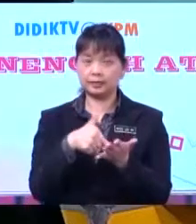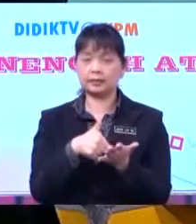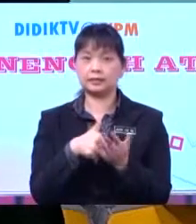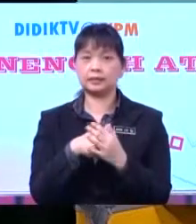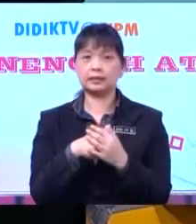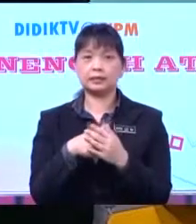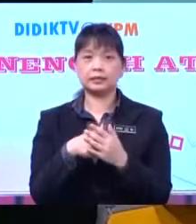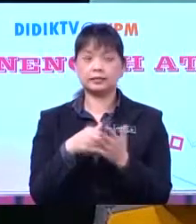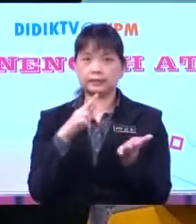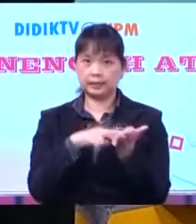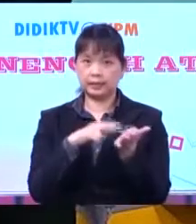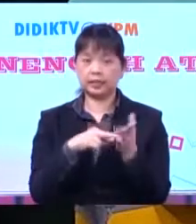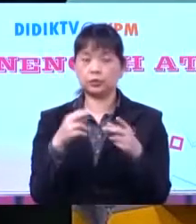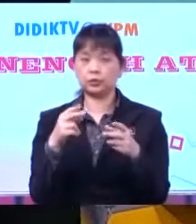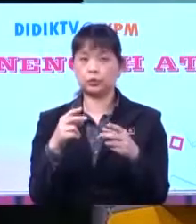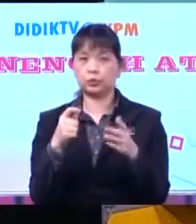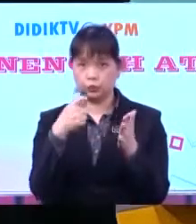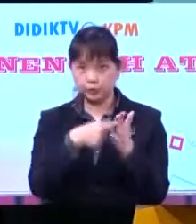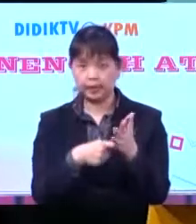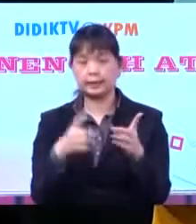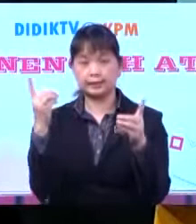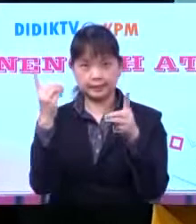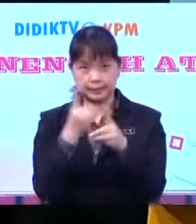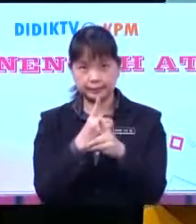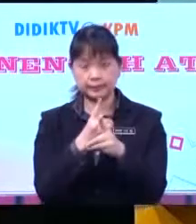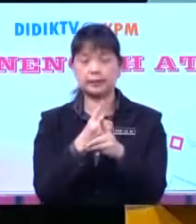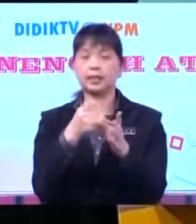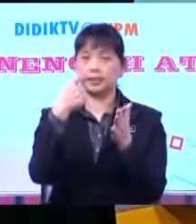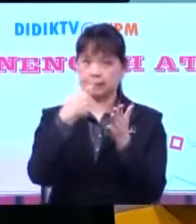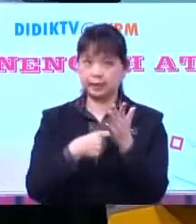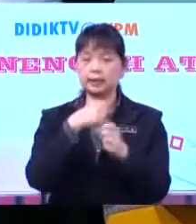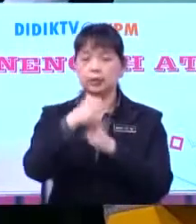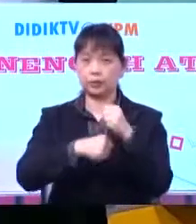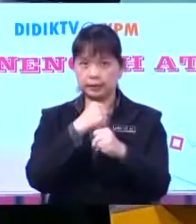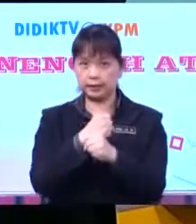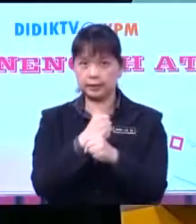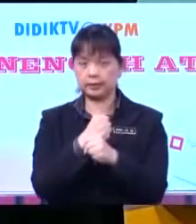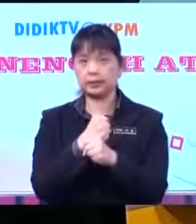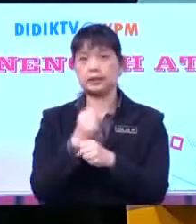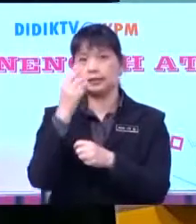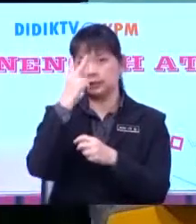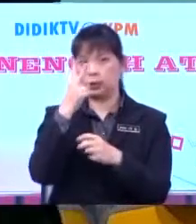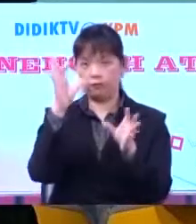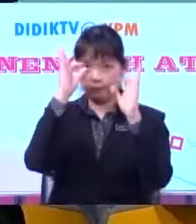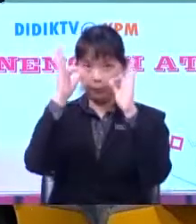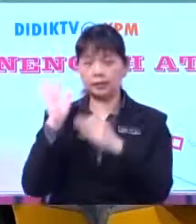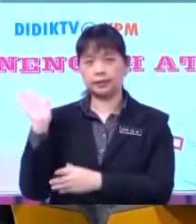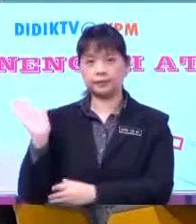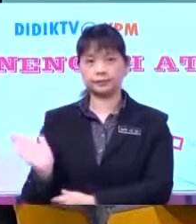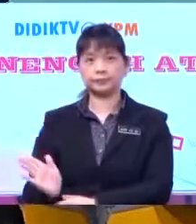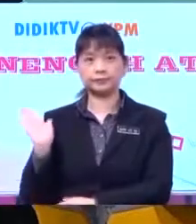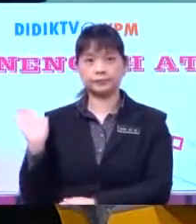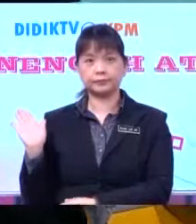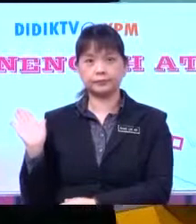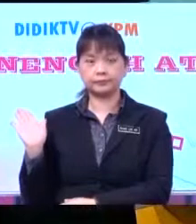tadi yaitu kadar Cukai darat dengan nilai tahunan jadi Terganti rasanya formula instalike kada sukainah